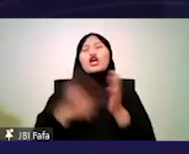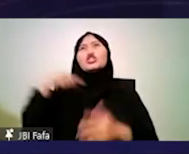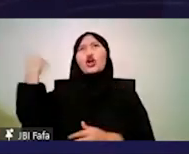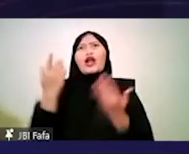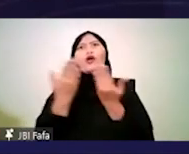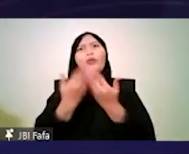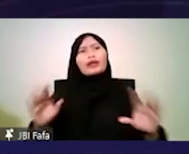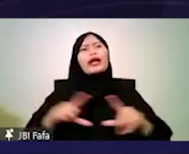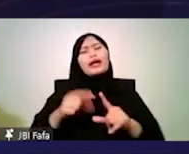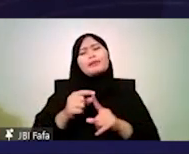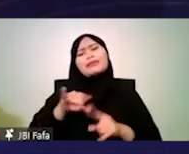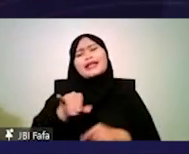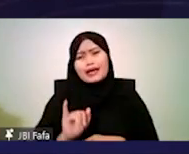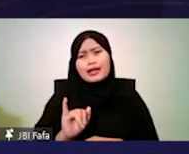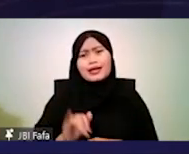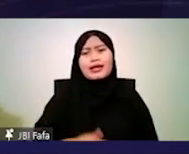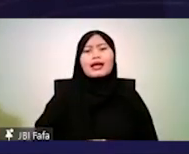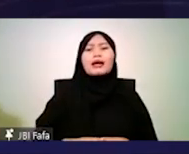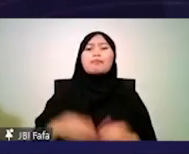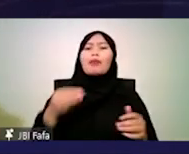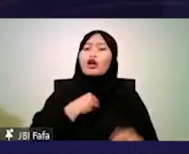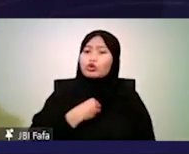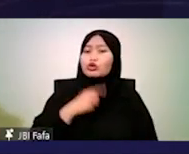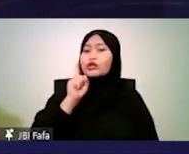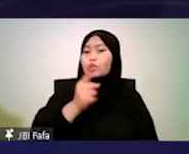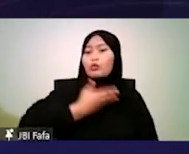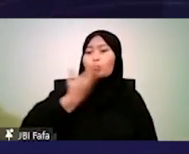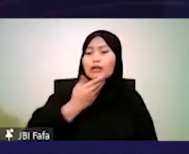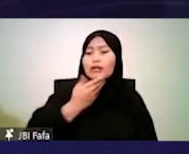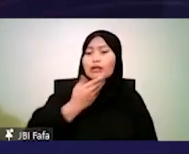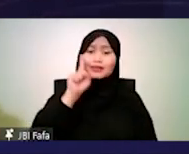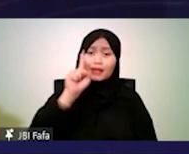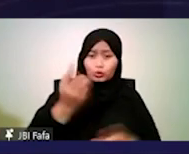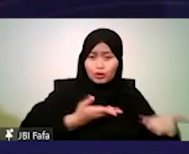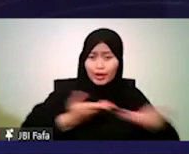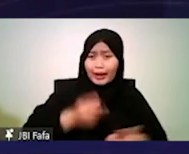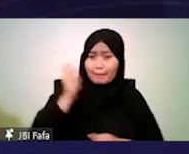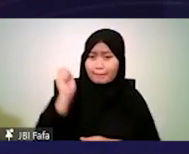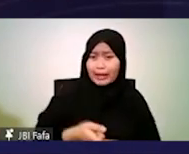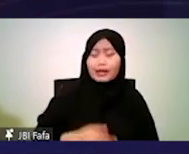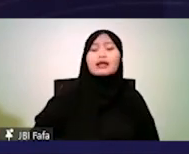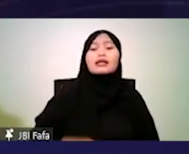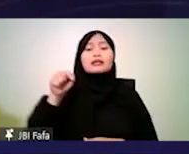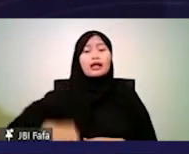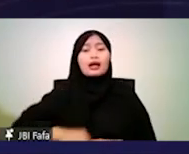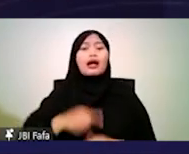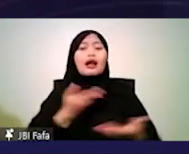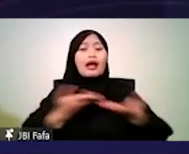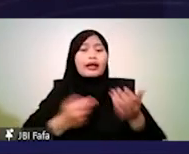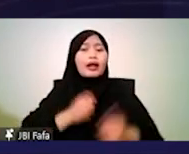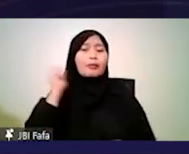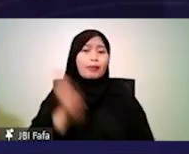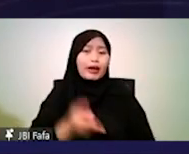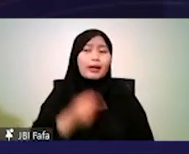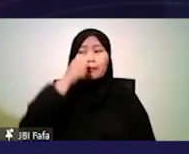esensinya snap itu satu bahasa untuk layanan pembayaran sekarang itu layanan pembayaran di antara perbankan